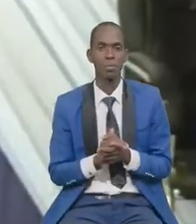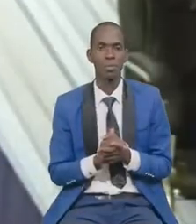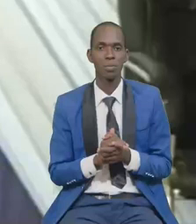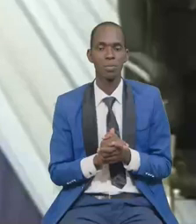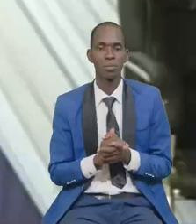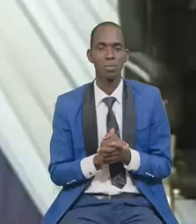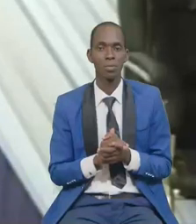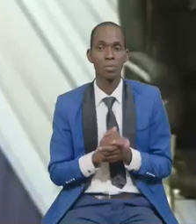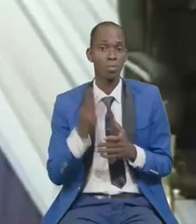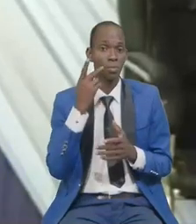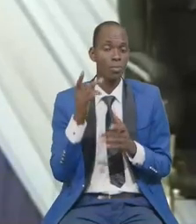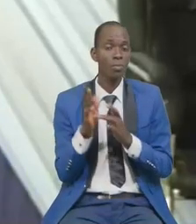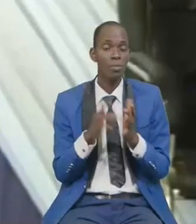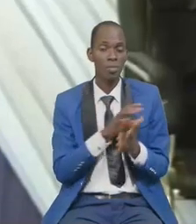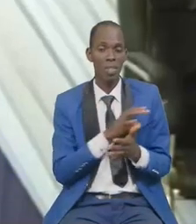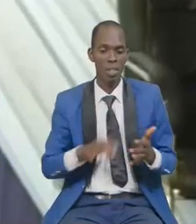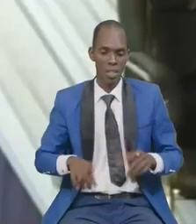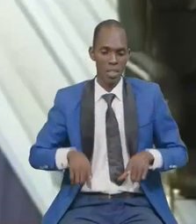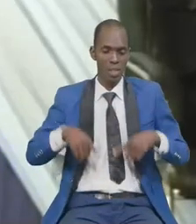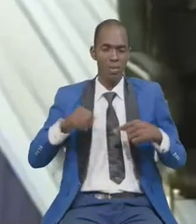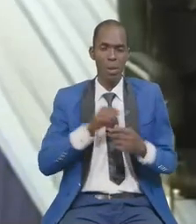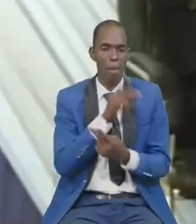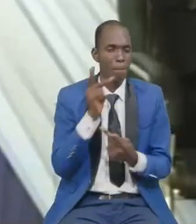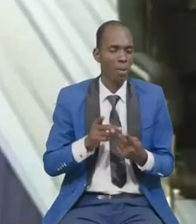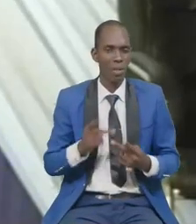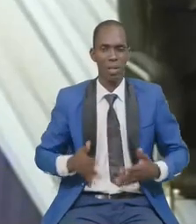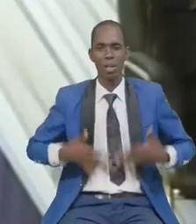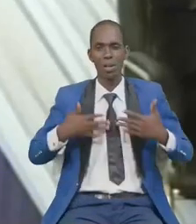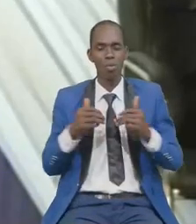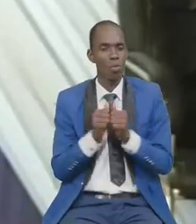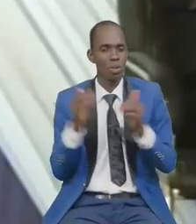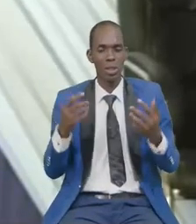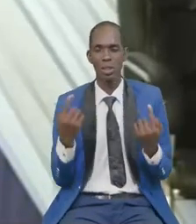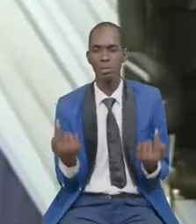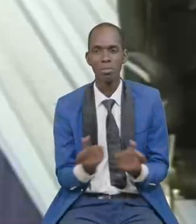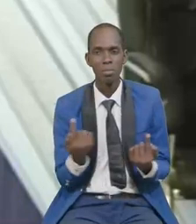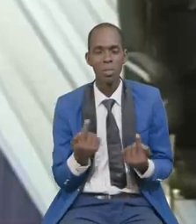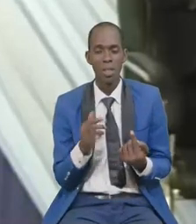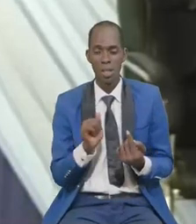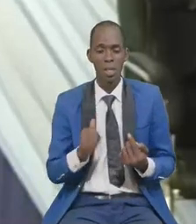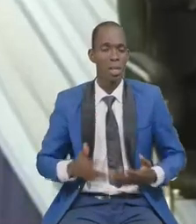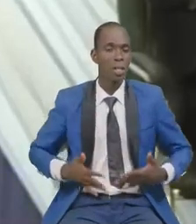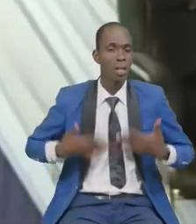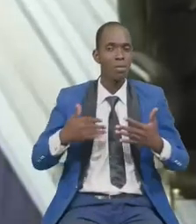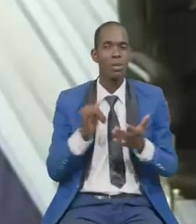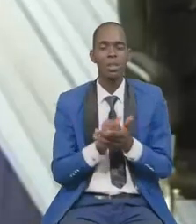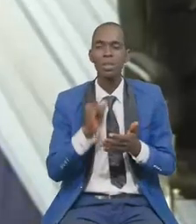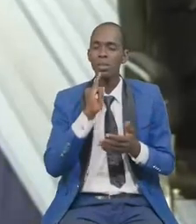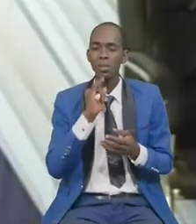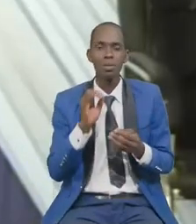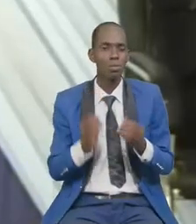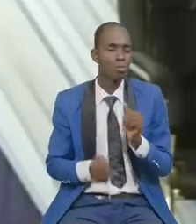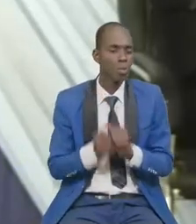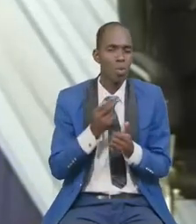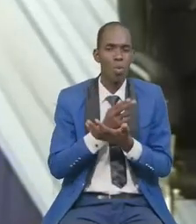Il a mené une vie parfaite. Il a venu mis sans péché. Il a mené une vie plus sainte que la vie d'un ange.